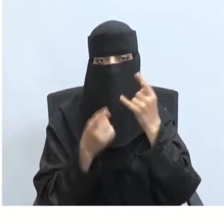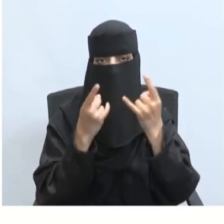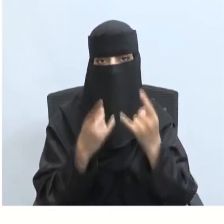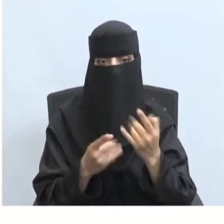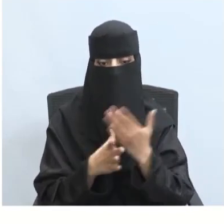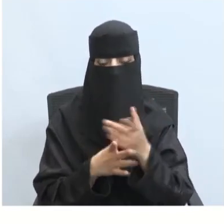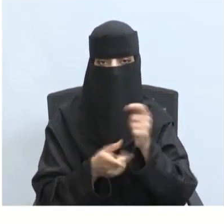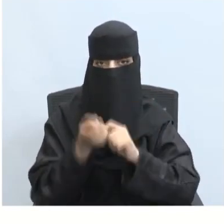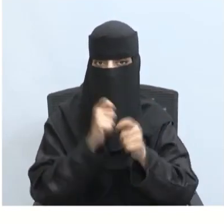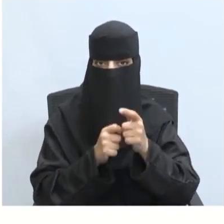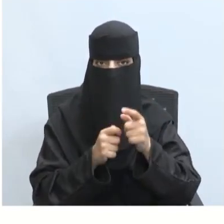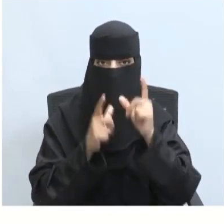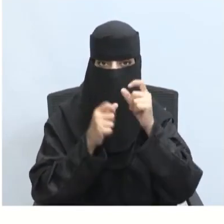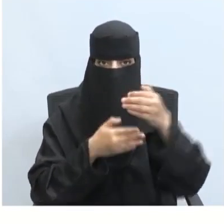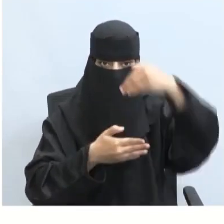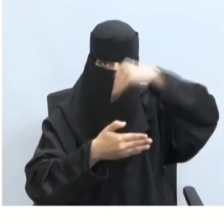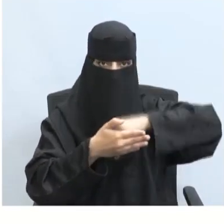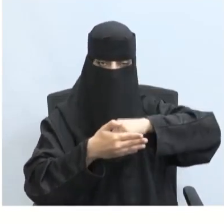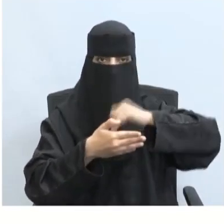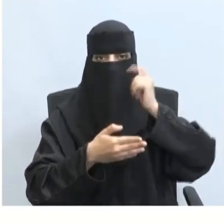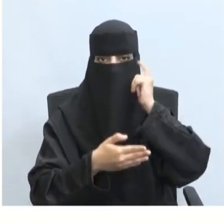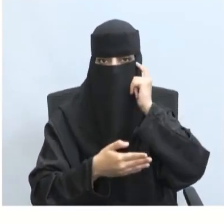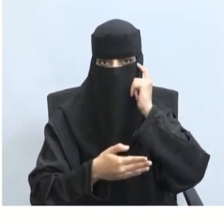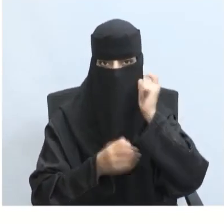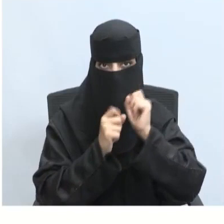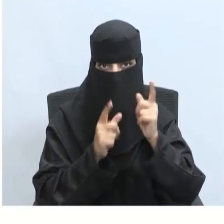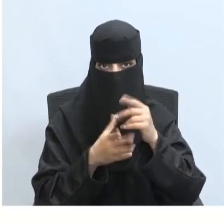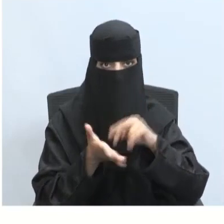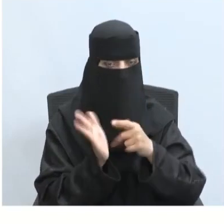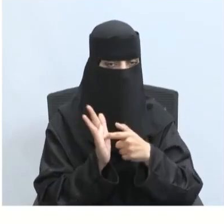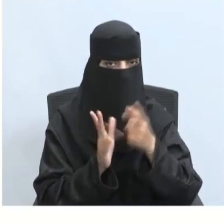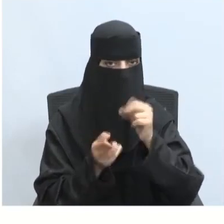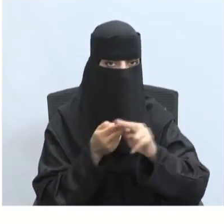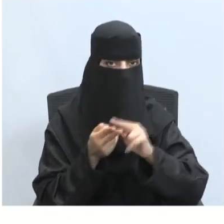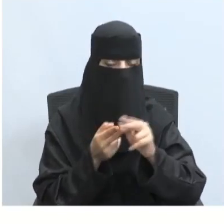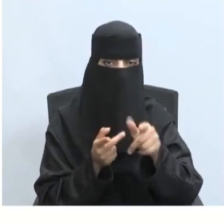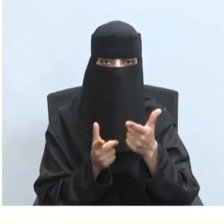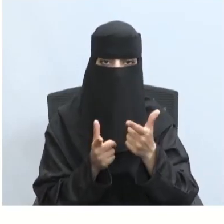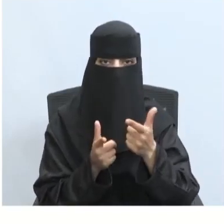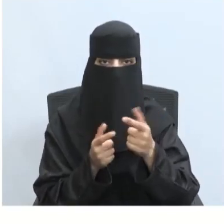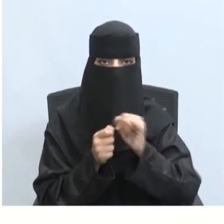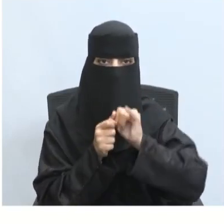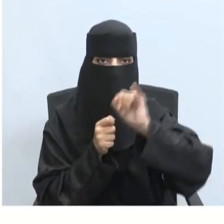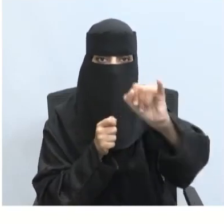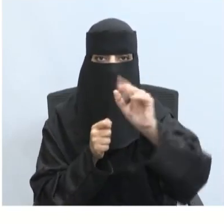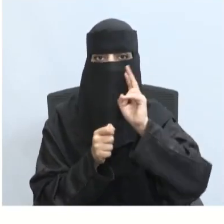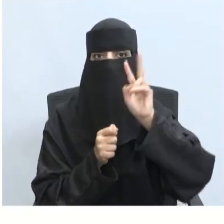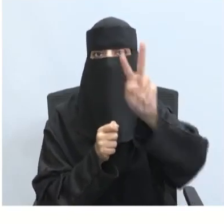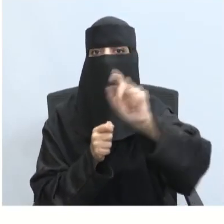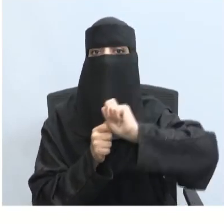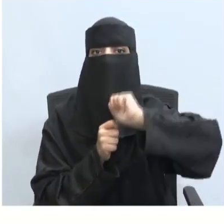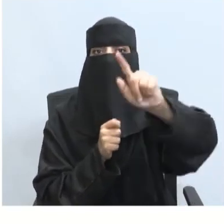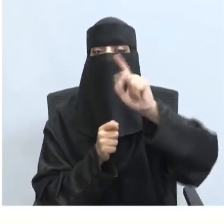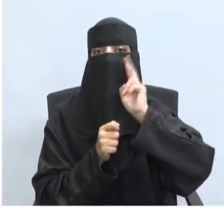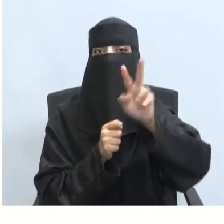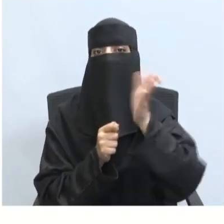السليمه فتتكون الصوره خلف الشبكيه كيف نستطيع علاج طول النظر باستخدام ماذا نعم